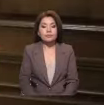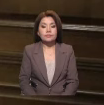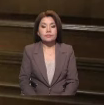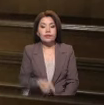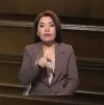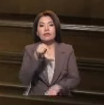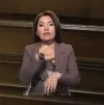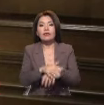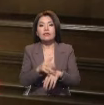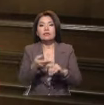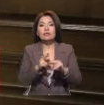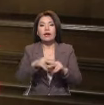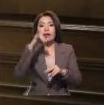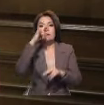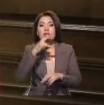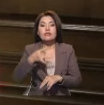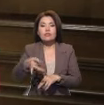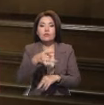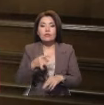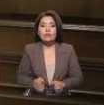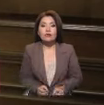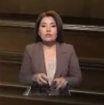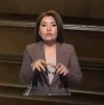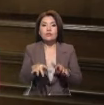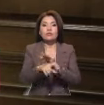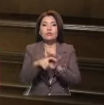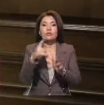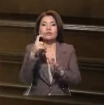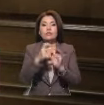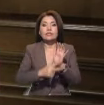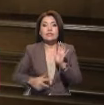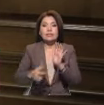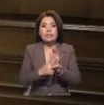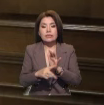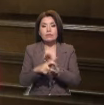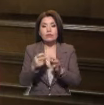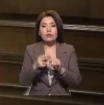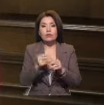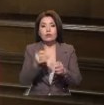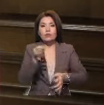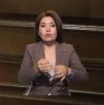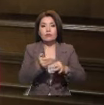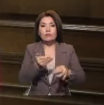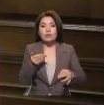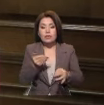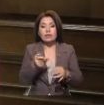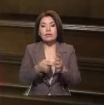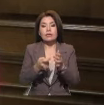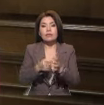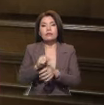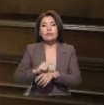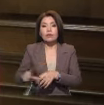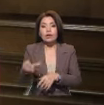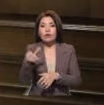Аталған факты бойынша Қазақстан Республикасы қылмыстық кодексінің 188-ші бабы бойынша сотқа дейінгі тергеу амалдары жүргізілуде.